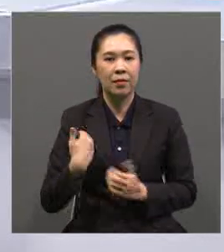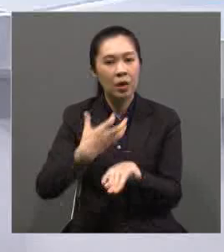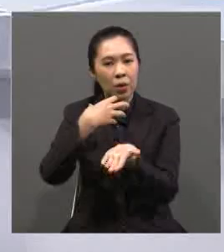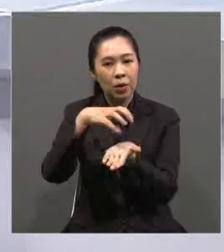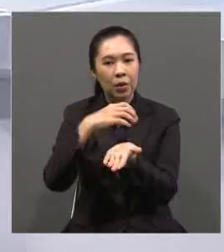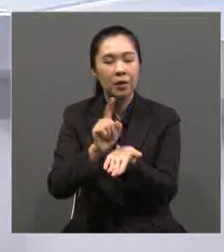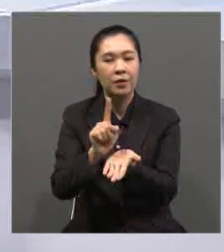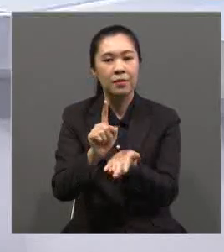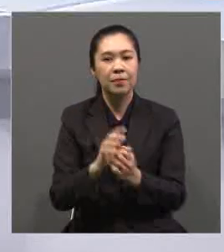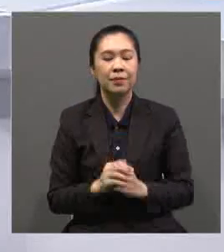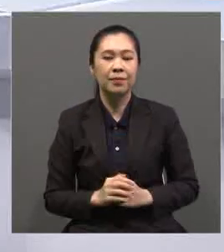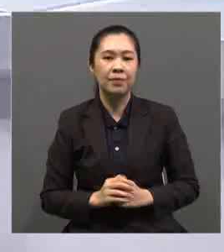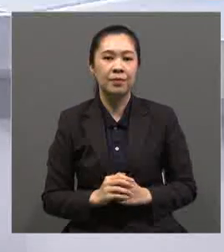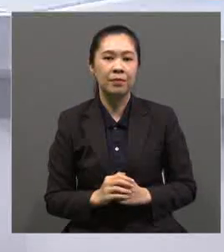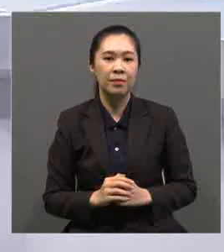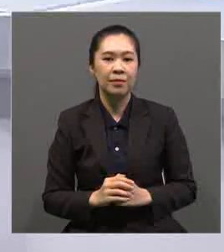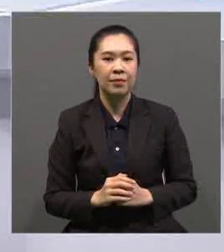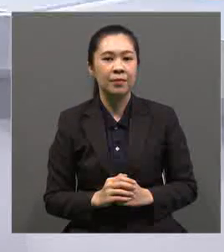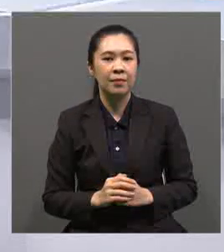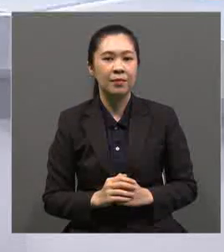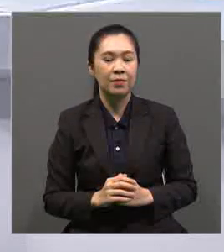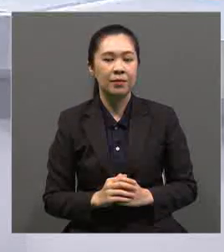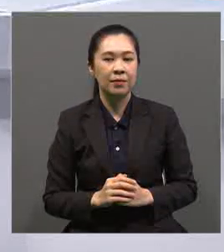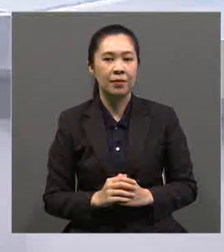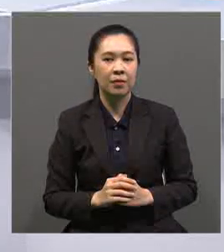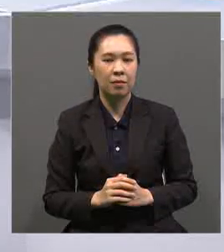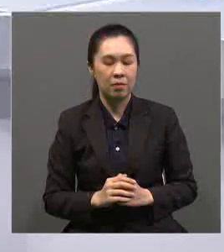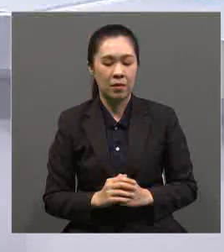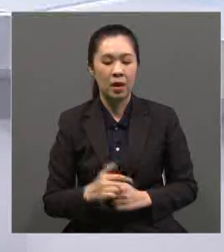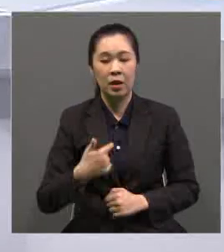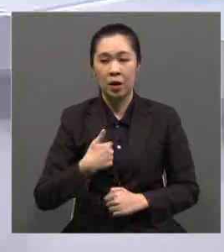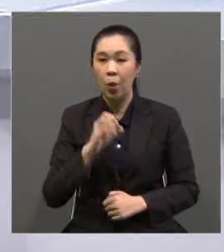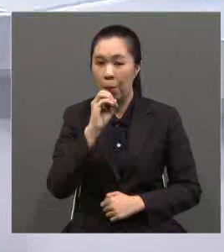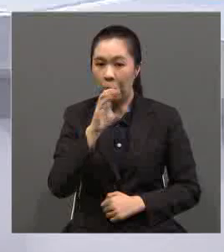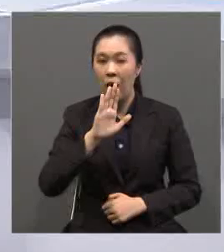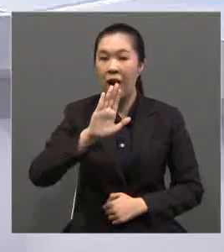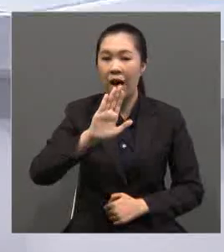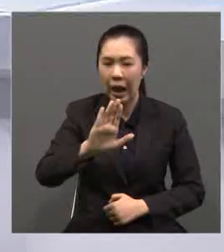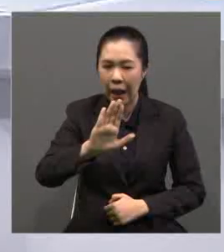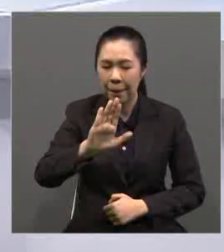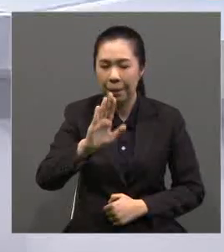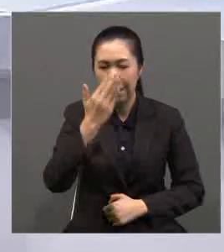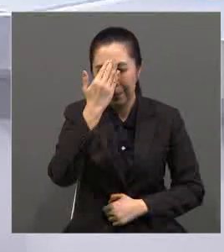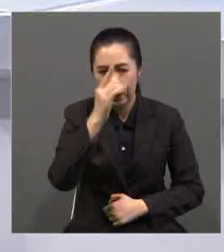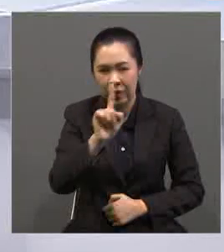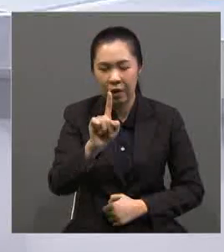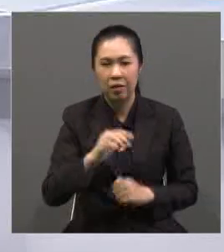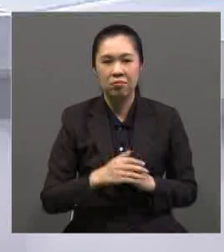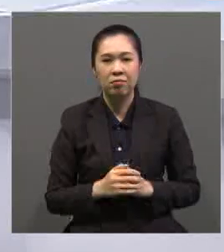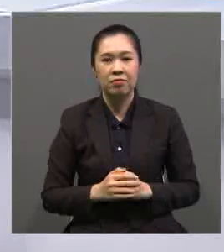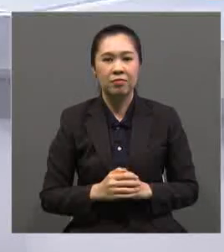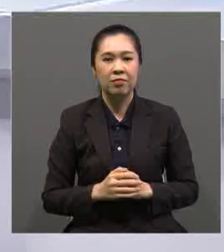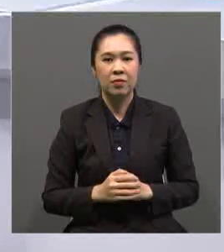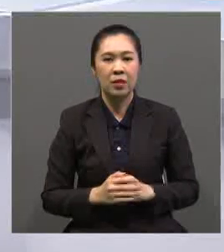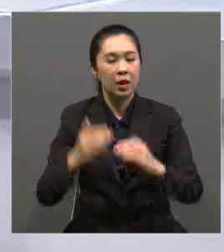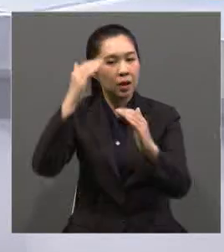านชัยวุฒิมาพูดหน่อยแล้วกันนะบอกว่าการที่ห้ามเนี่ยมันไปห้ามเหมือนเป็นการไปฝืนนะครับเพราะว่